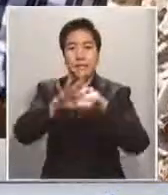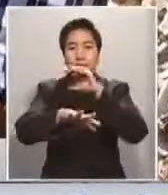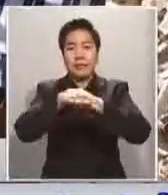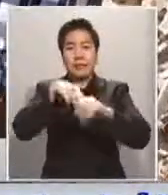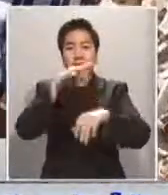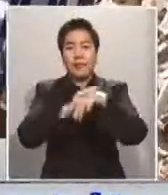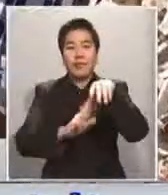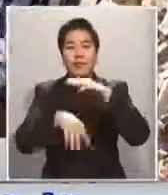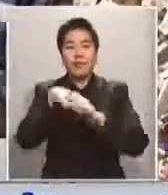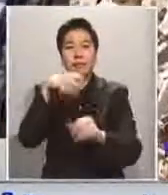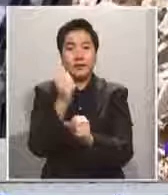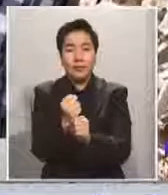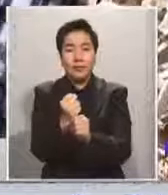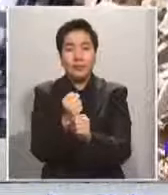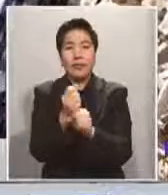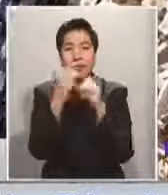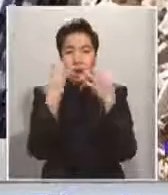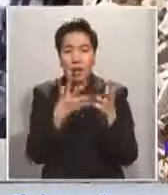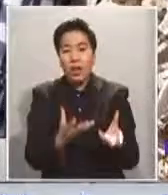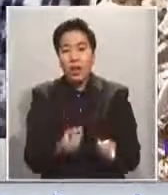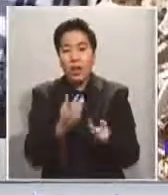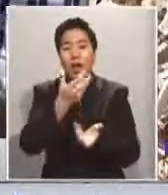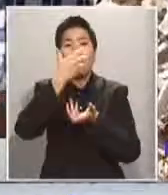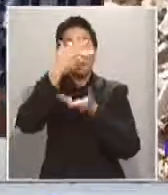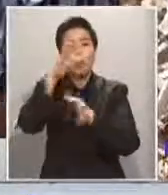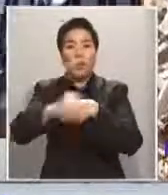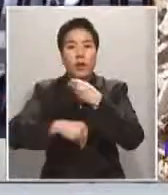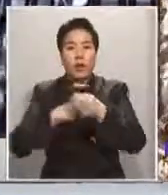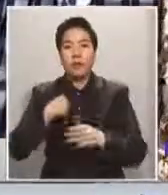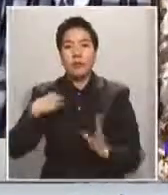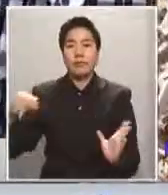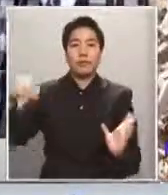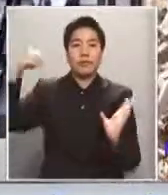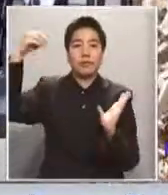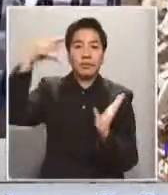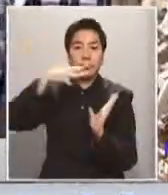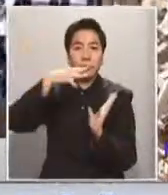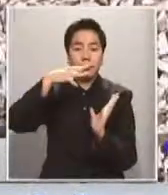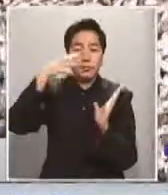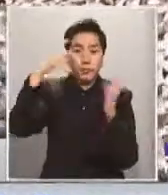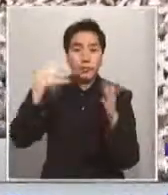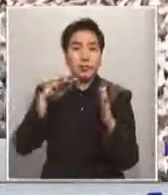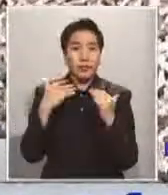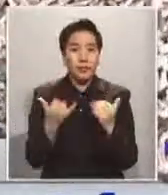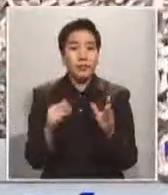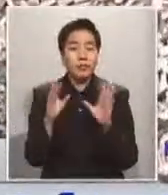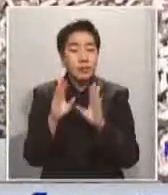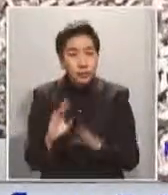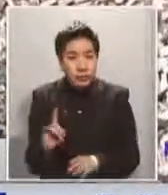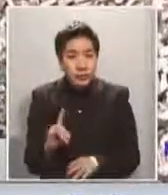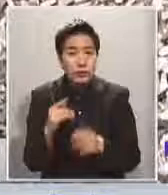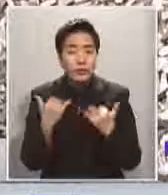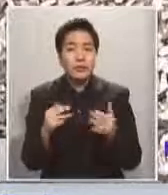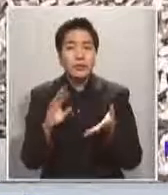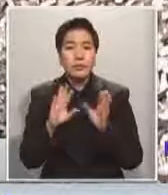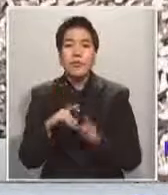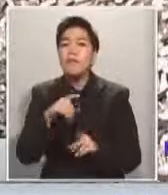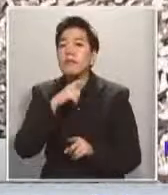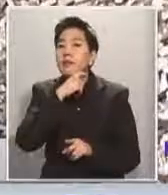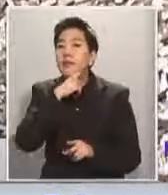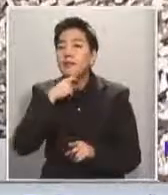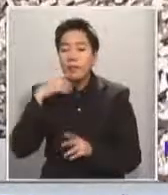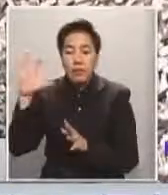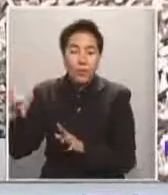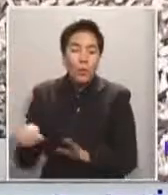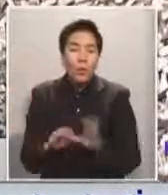ด์เมดชาวบ้านสับเสร็จแล้วเอามาขาย ครับ แล้วเฮียก็เอามาตากที่ลาน ลักษณะว่ามาแห้งเราก็เก็